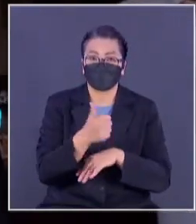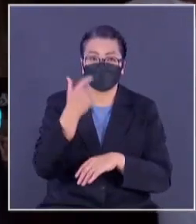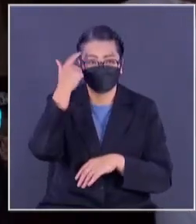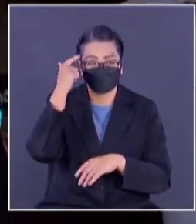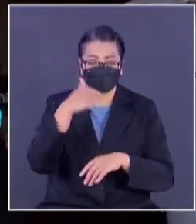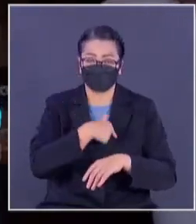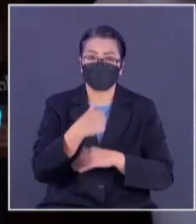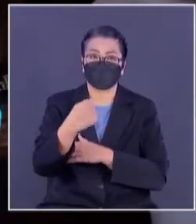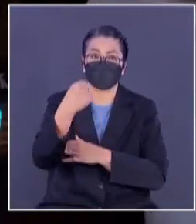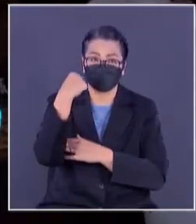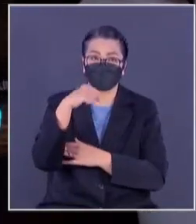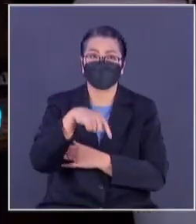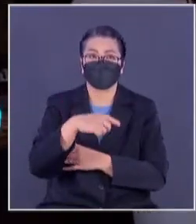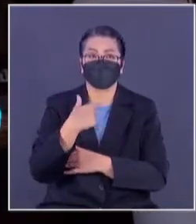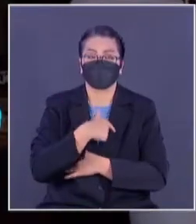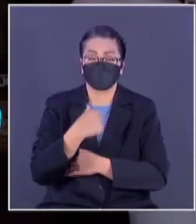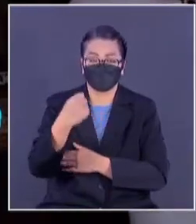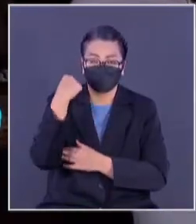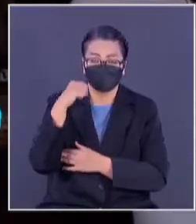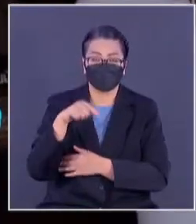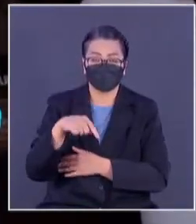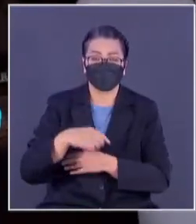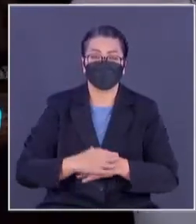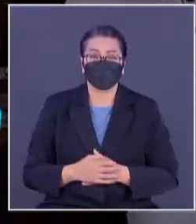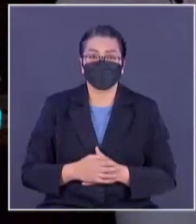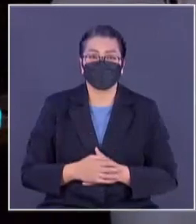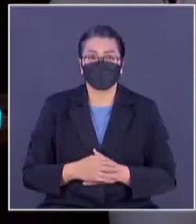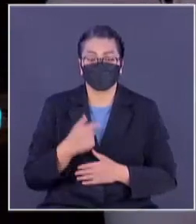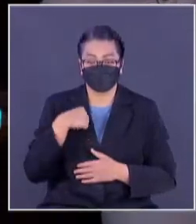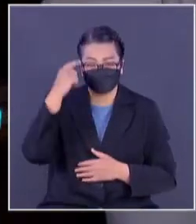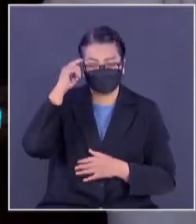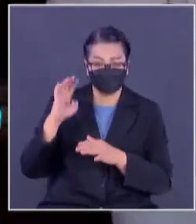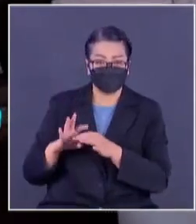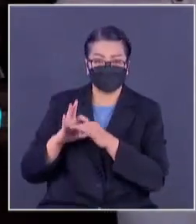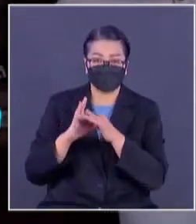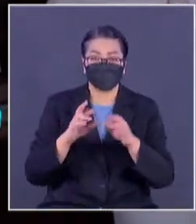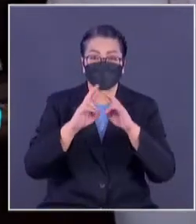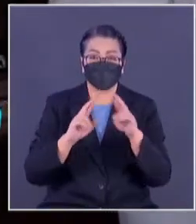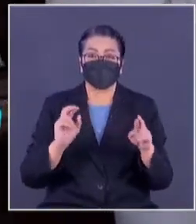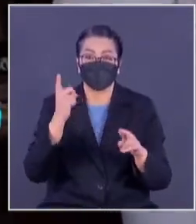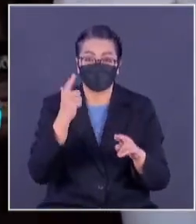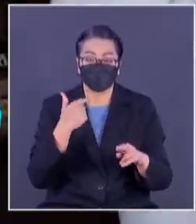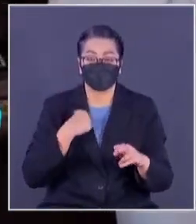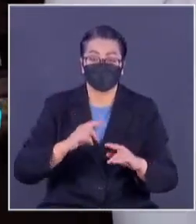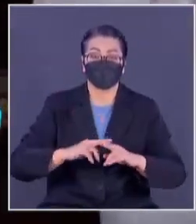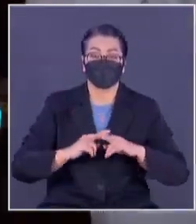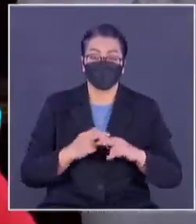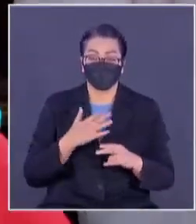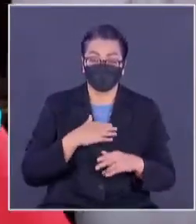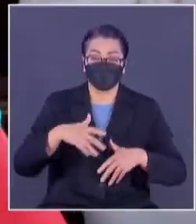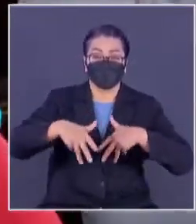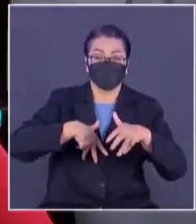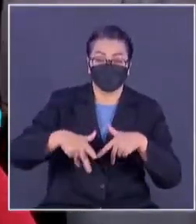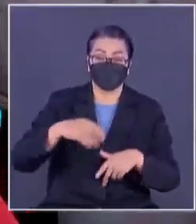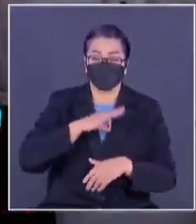การสร้างความมั่นใจให้กับลูกค้าด้วยนะ ครับนอกจากที่จะเกี่ยวกับร้านทองแล้วที่เพื่อความปลอดภัยในชีวิตและทรัพย์สินของชาวบ้านทั้งหล